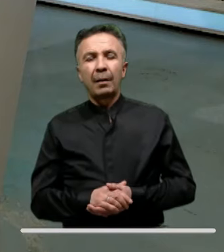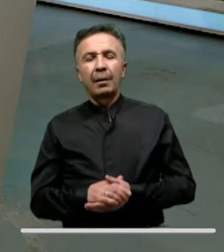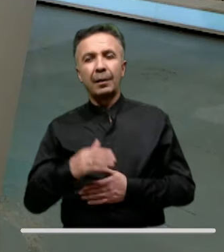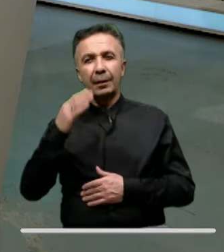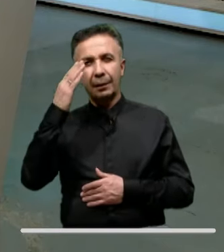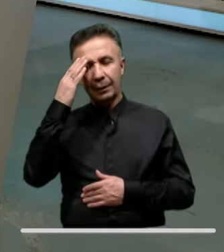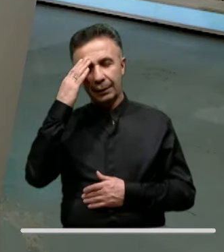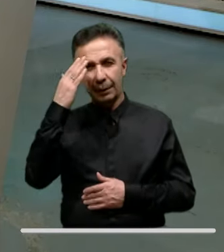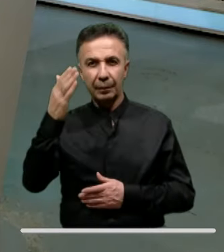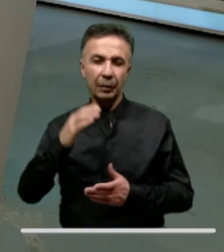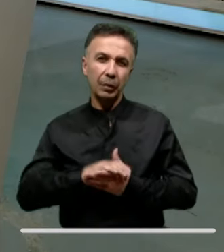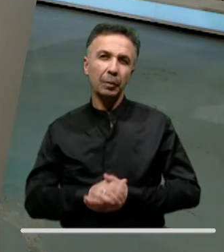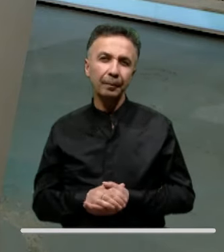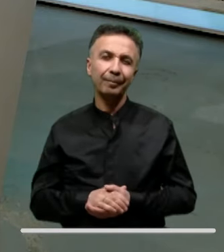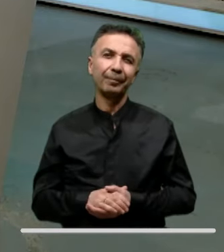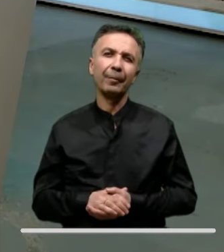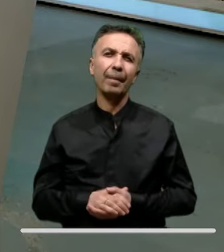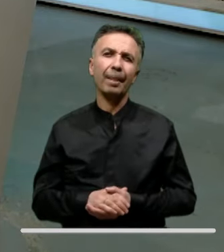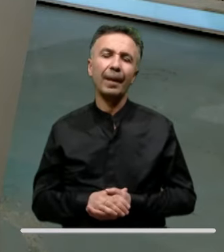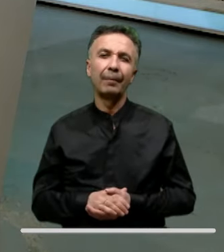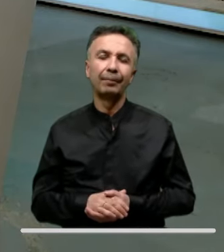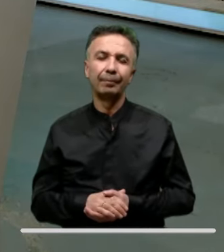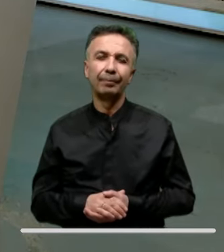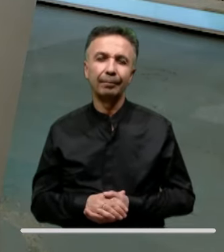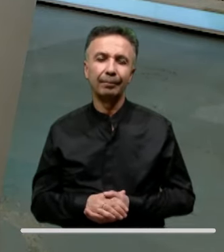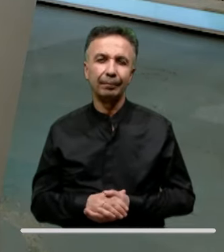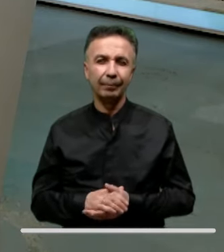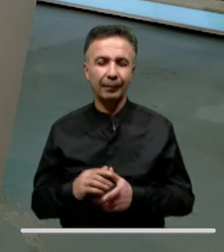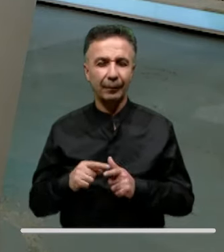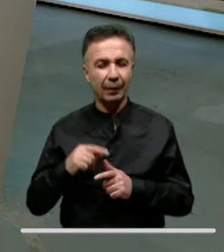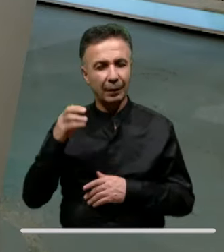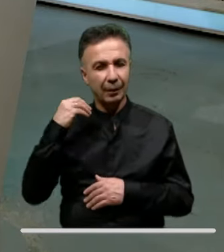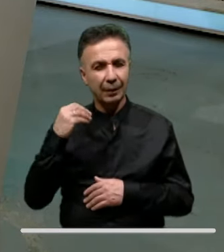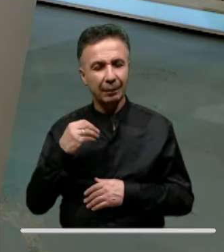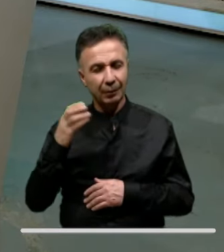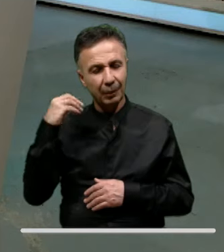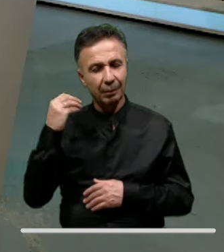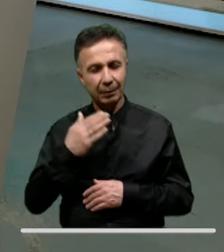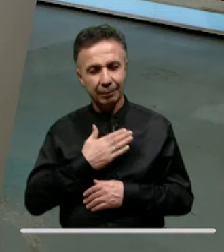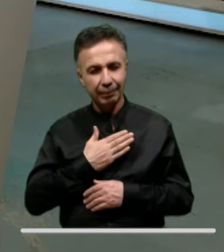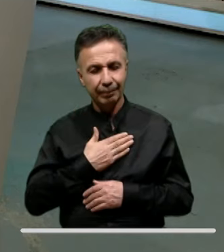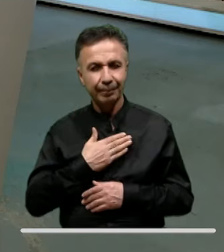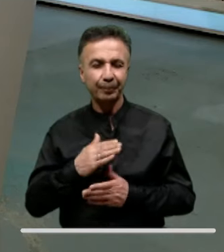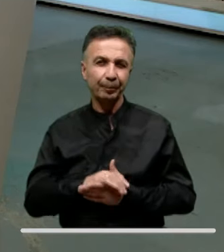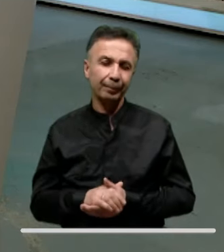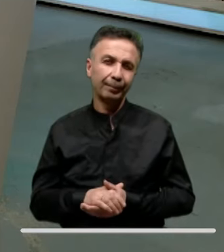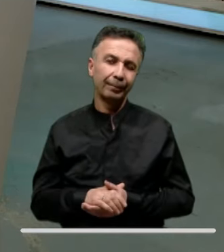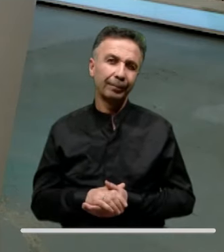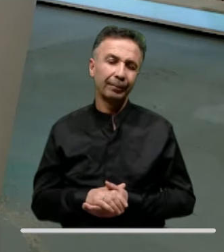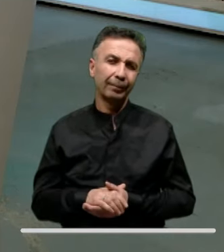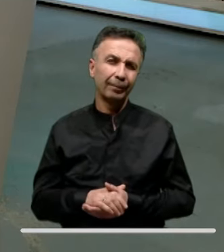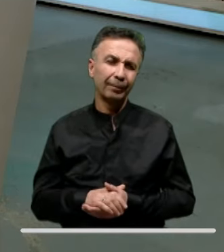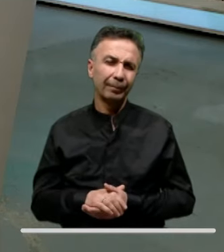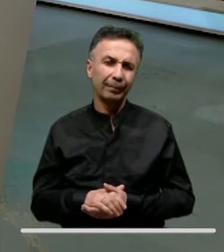Selamünaleyküm. Ve aleykümselam. Furkan hocam ben Sayın hocama saygılar sunuyorum. Allah razı olsun.